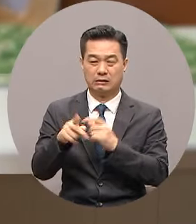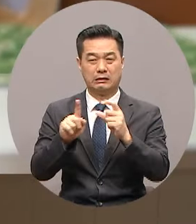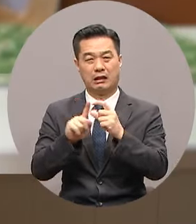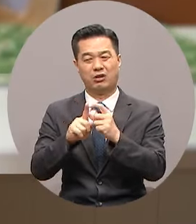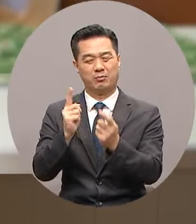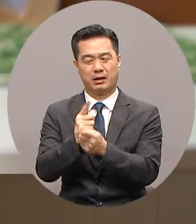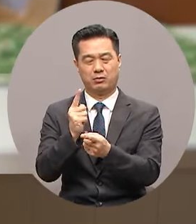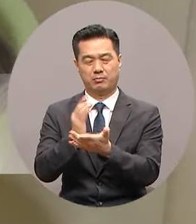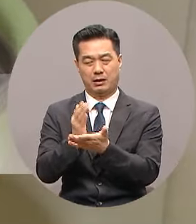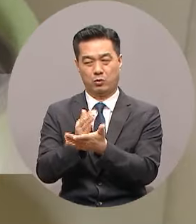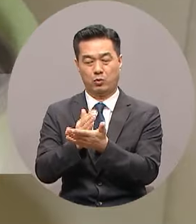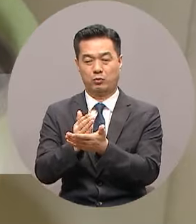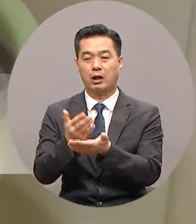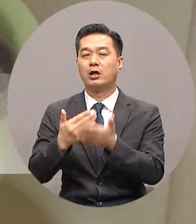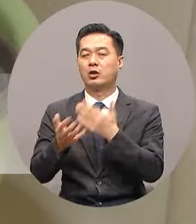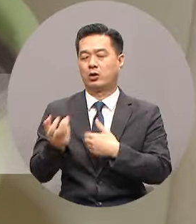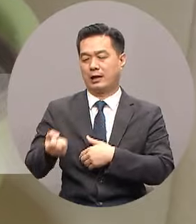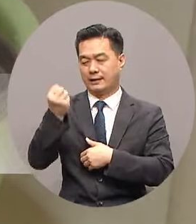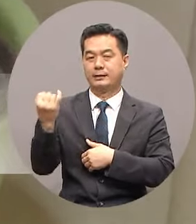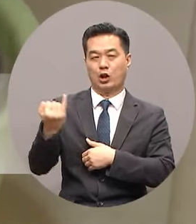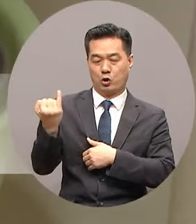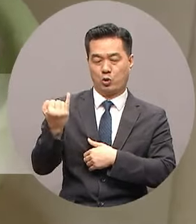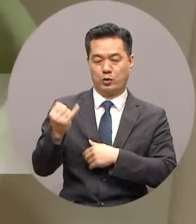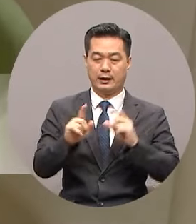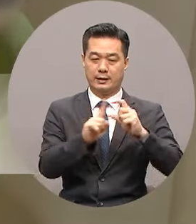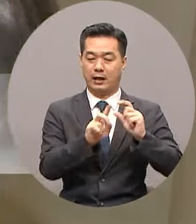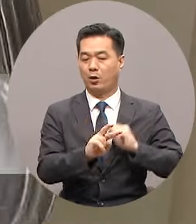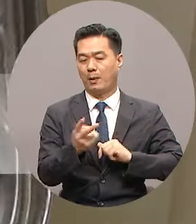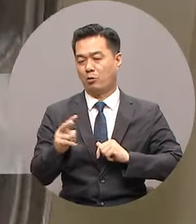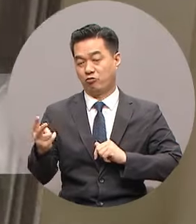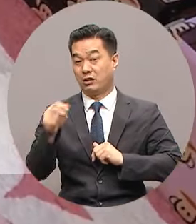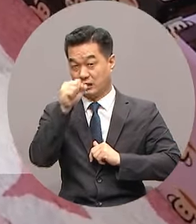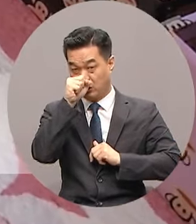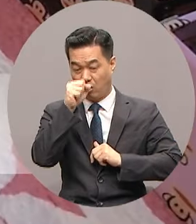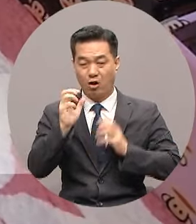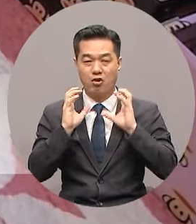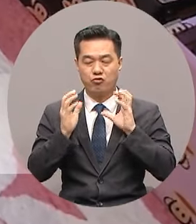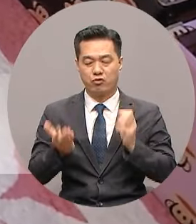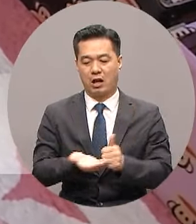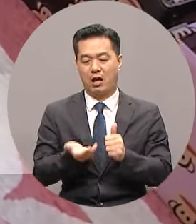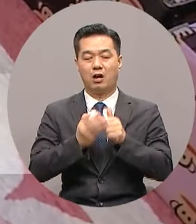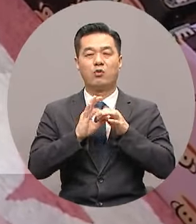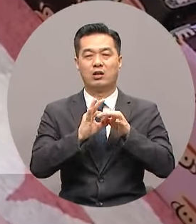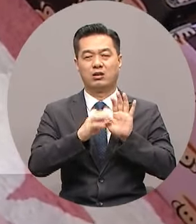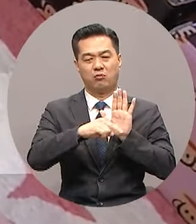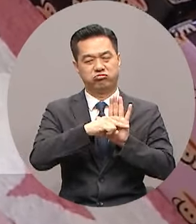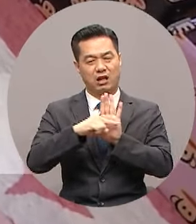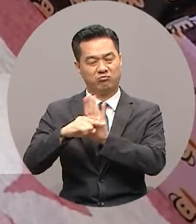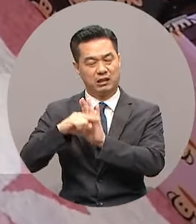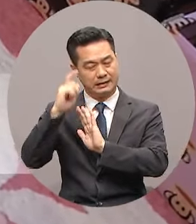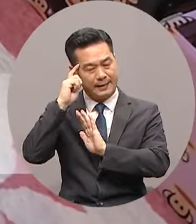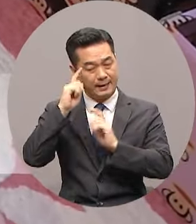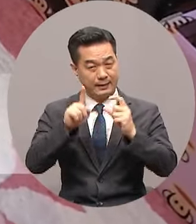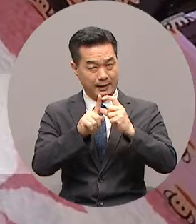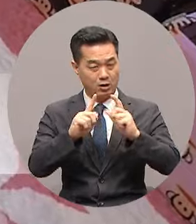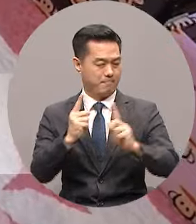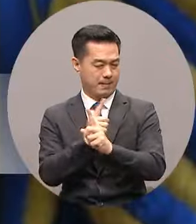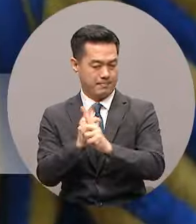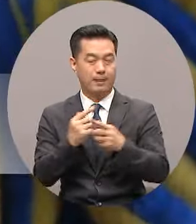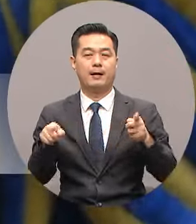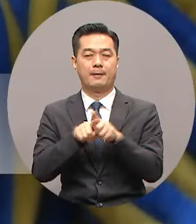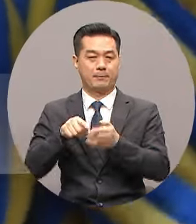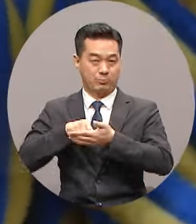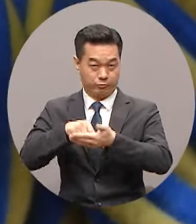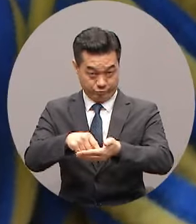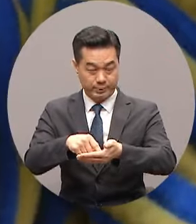여성으로 용어를 변경하자는 의견이 있다고 소개하면서 유가와 관련된 부정적 이미지의 용어 변경도 함께 추진하고자